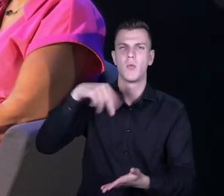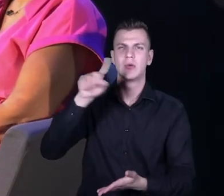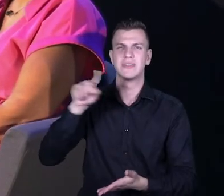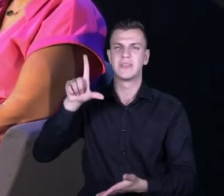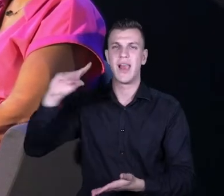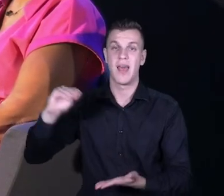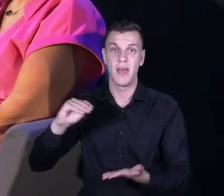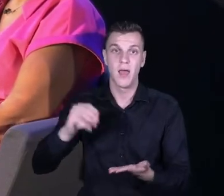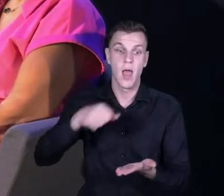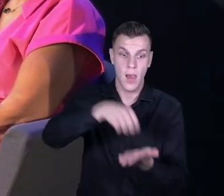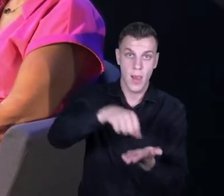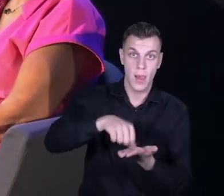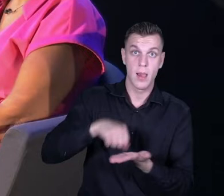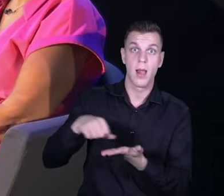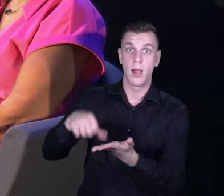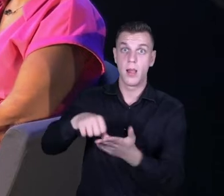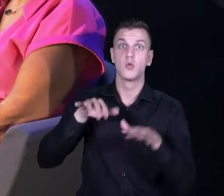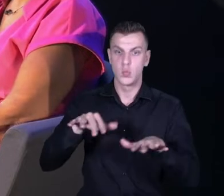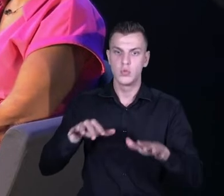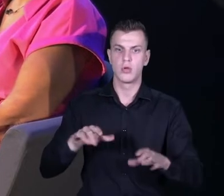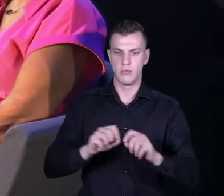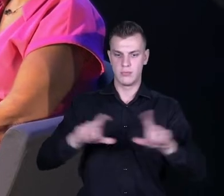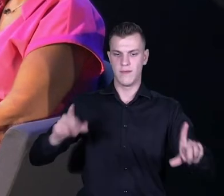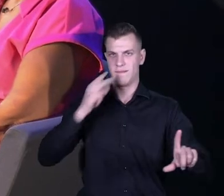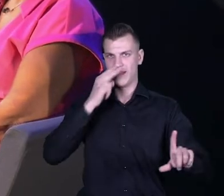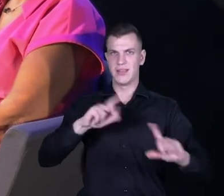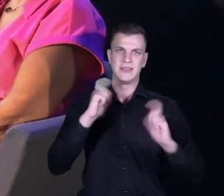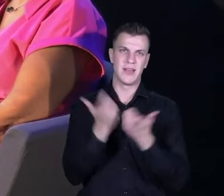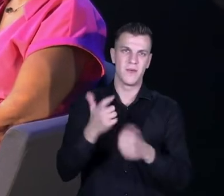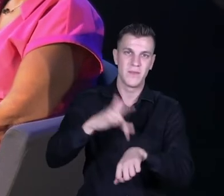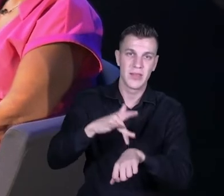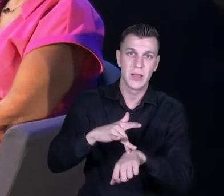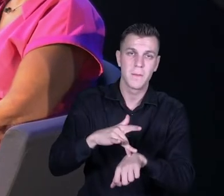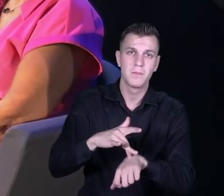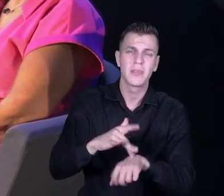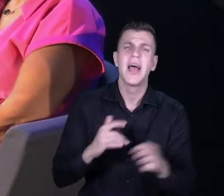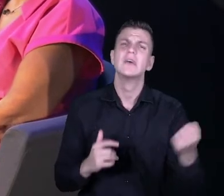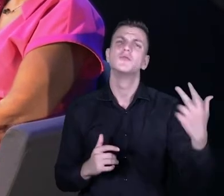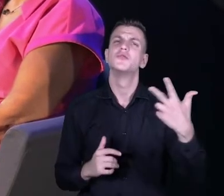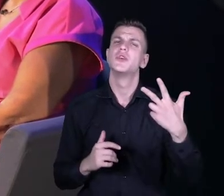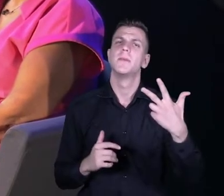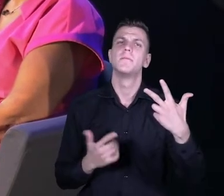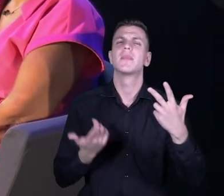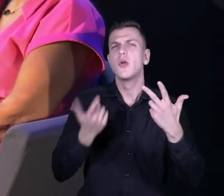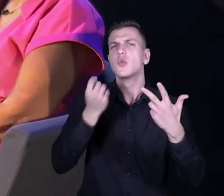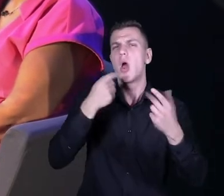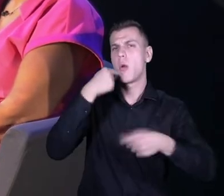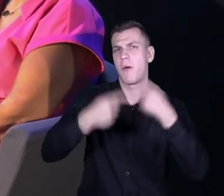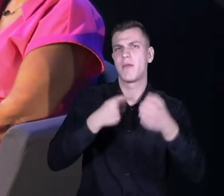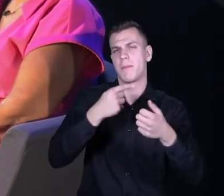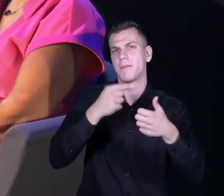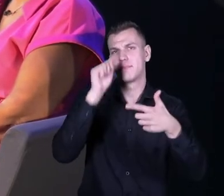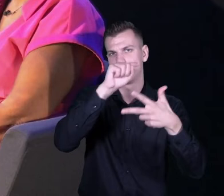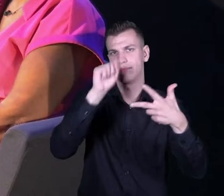kilka takich przykładów w tych poszczególnych obszarach. Jeśli myślę o obszarze organizacji, to myślę o